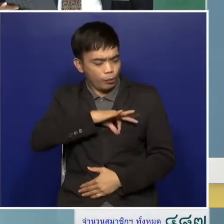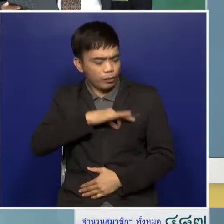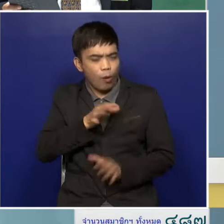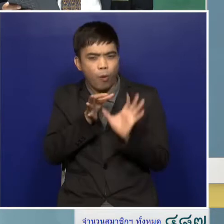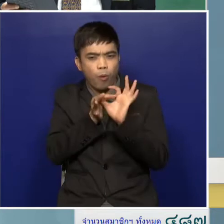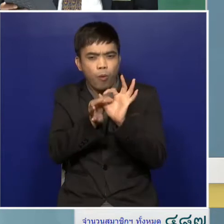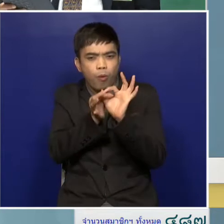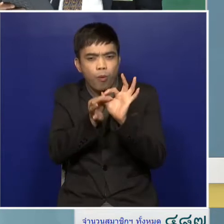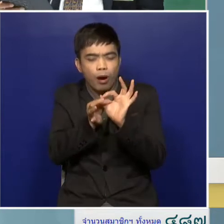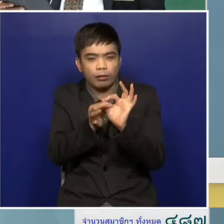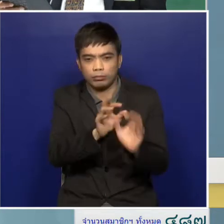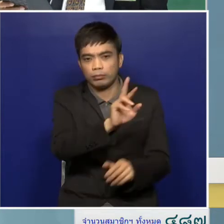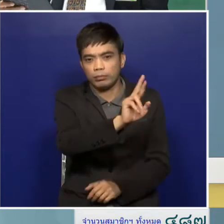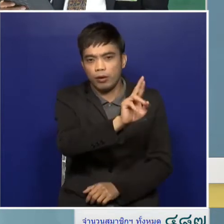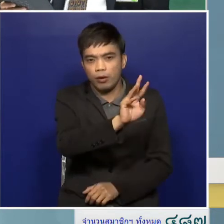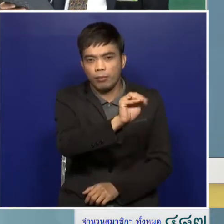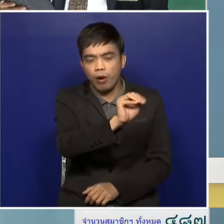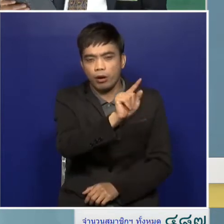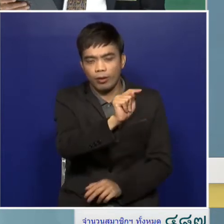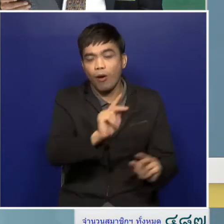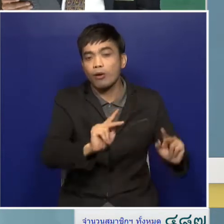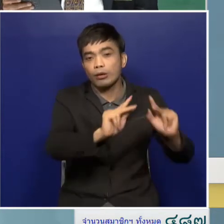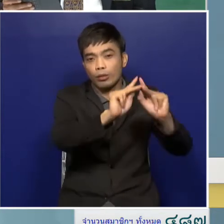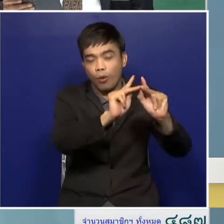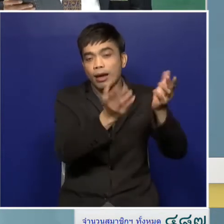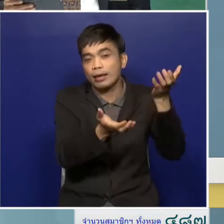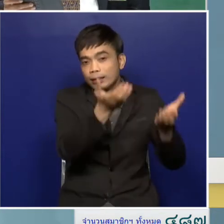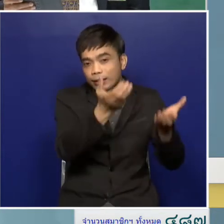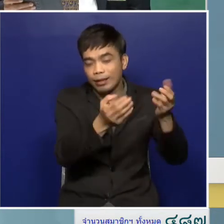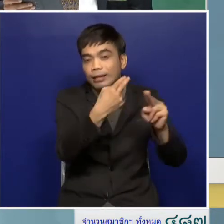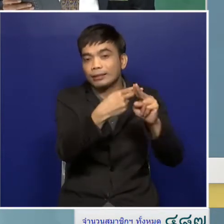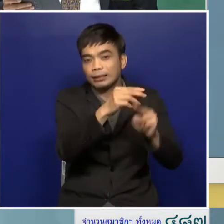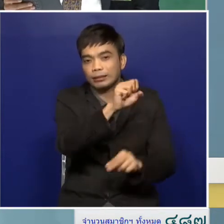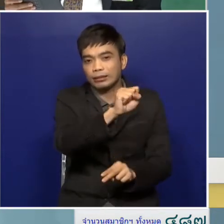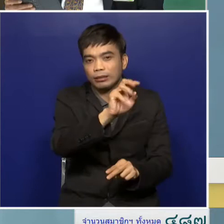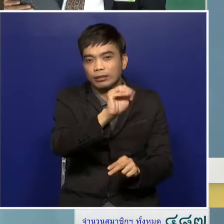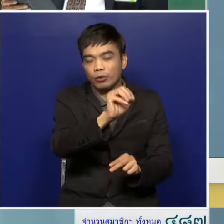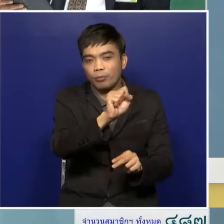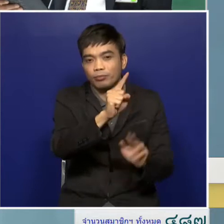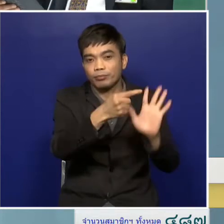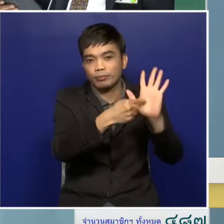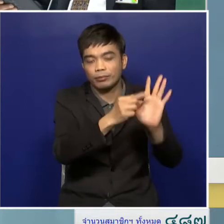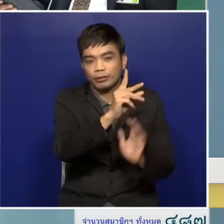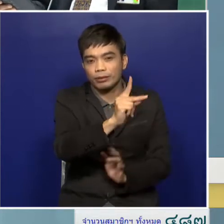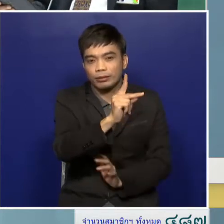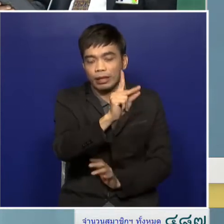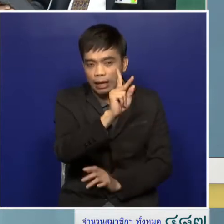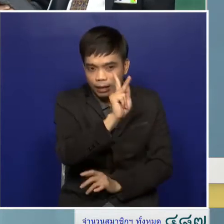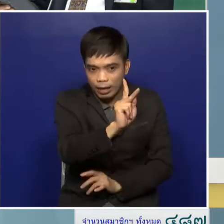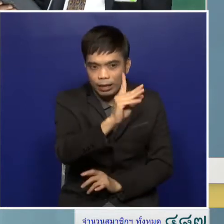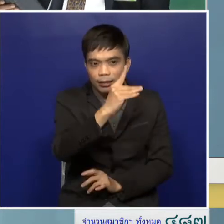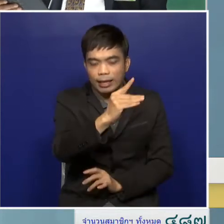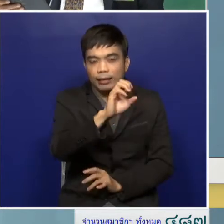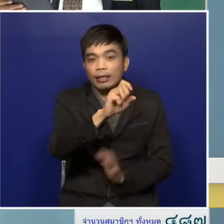ก็คิดว่าท่านรับ Multiว่าการกระทรวงยุติธรรมนะครับท่านสงสับด้วยสุทินคงทราบดีนะครับว่าปัญหายาเสพติด